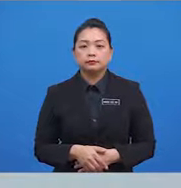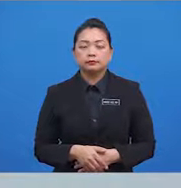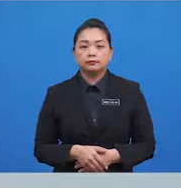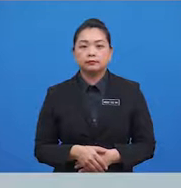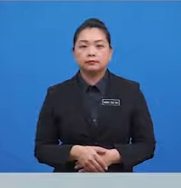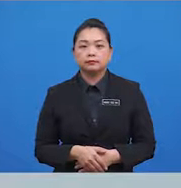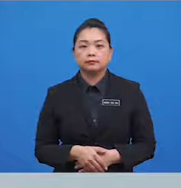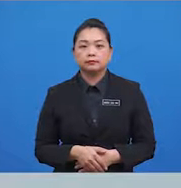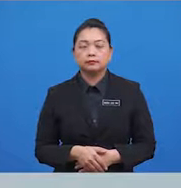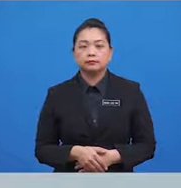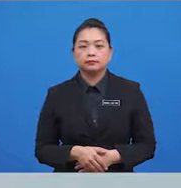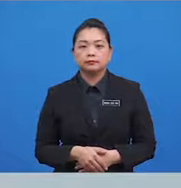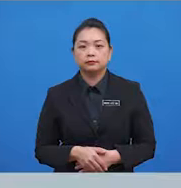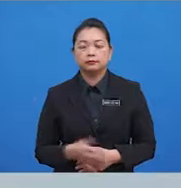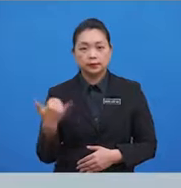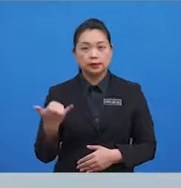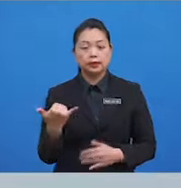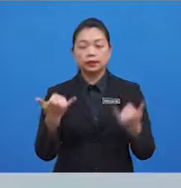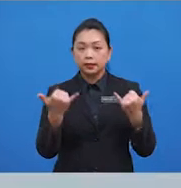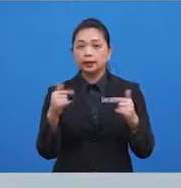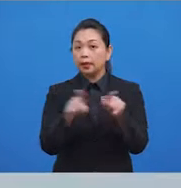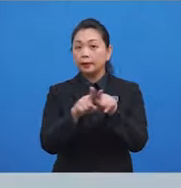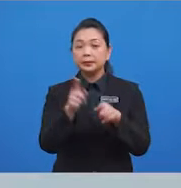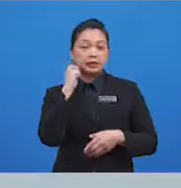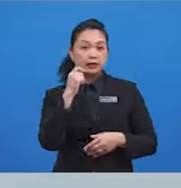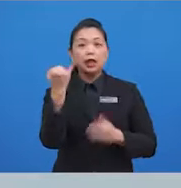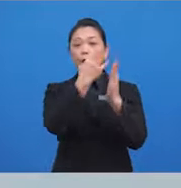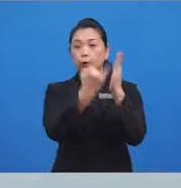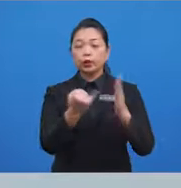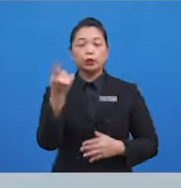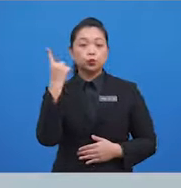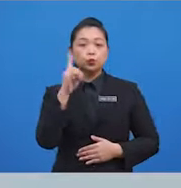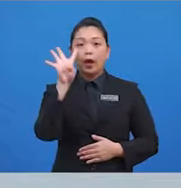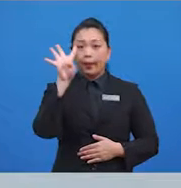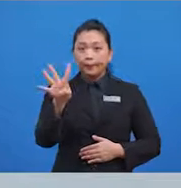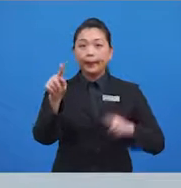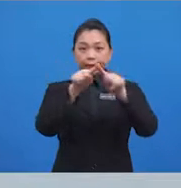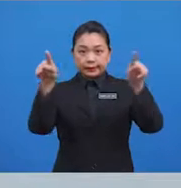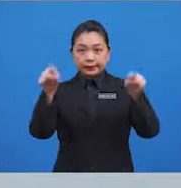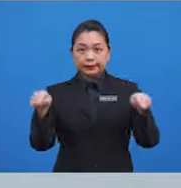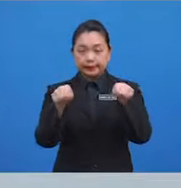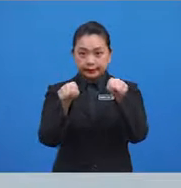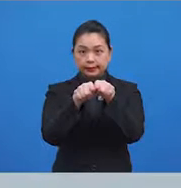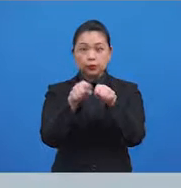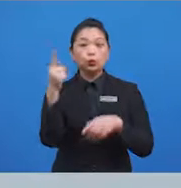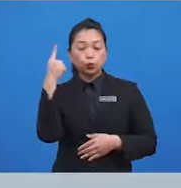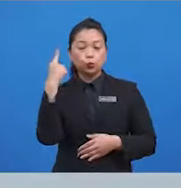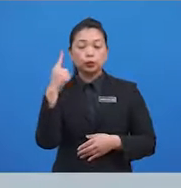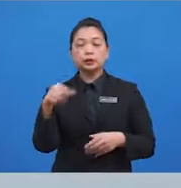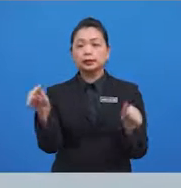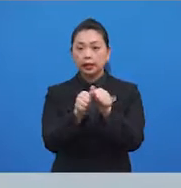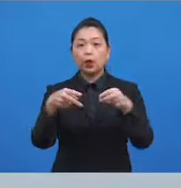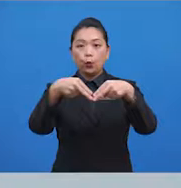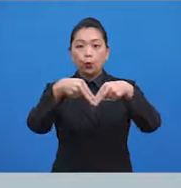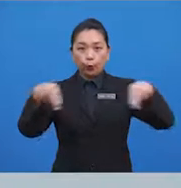Mula-mula, lukis dahulu 4 permukaan rata segi 4 tepat dengan ukuran panjang 7 cm